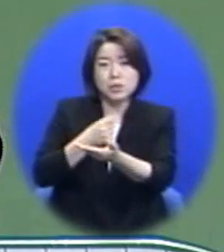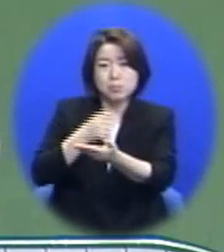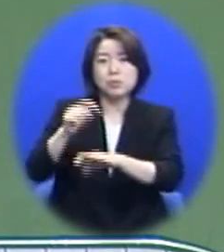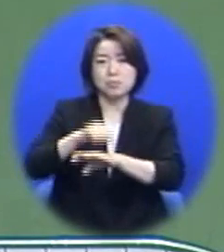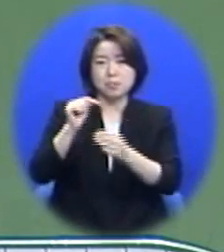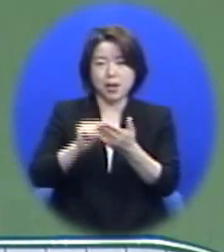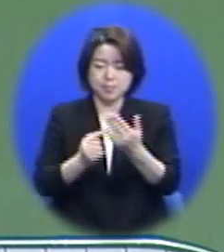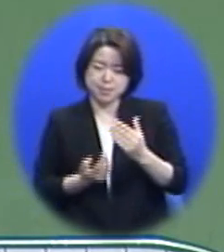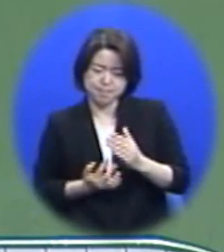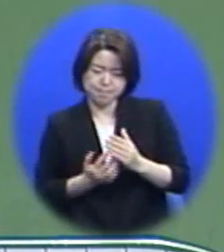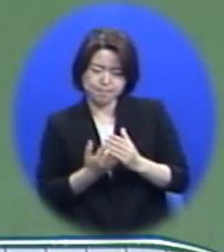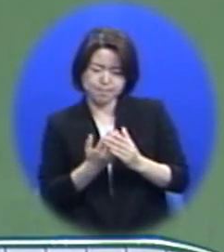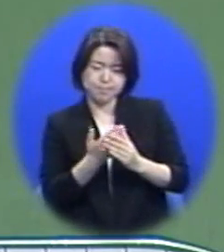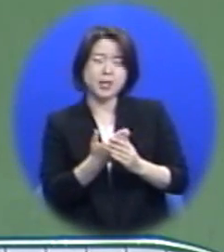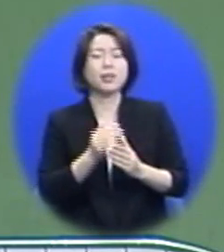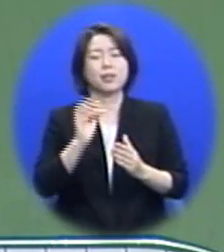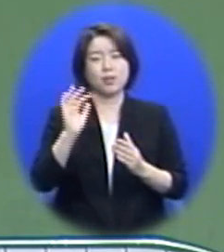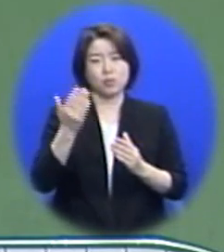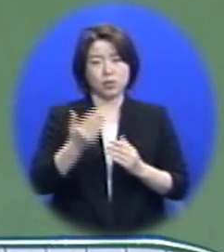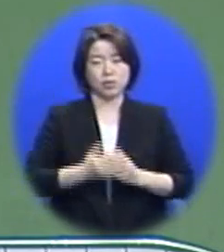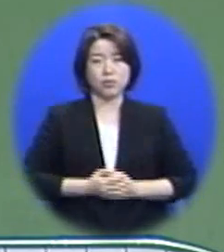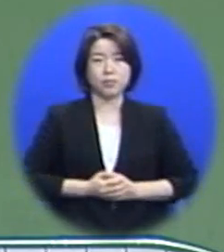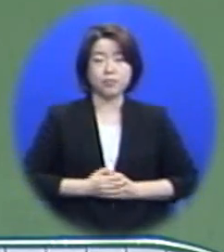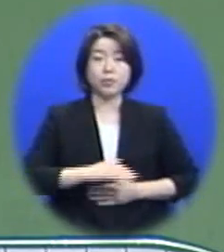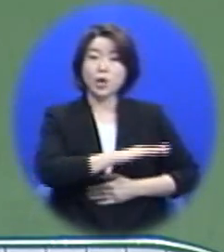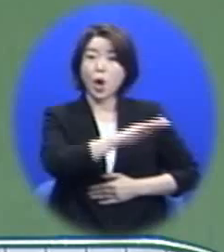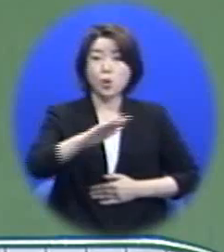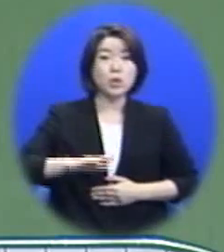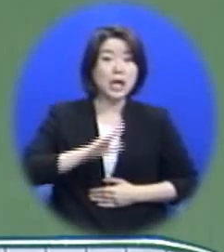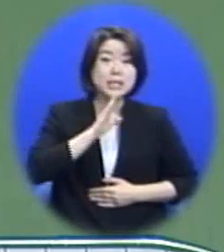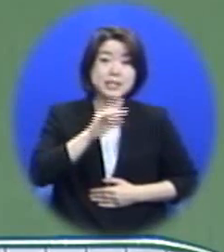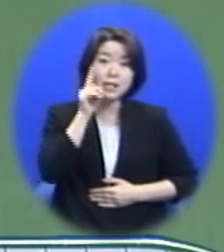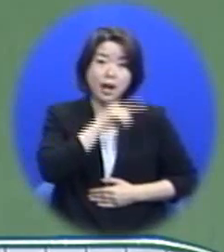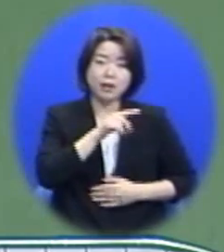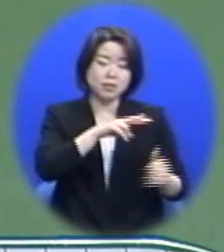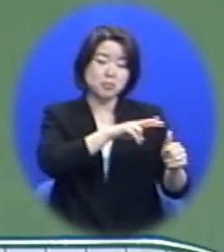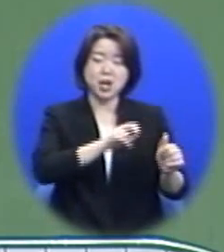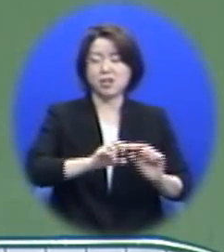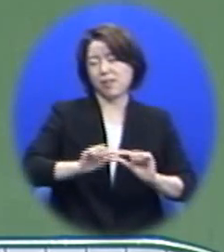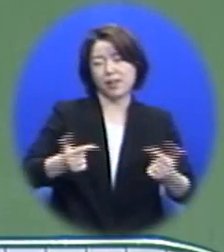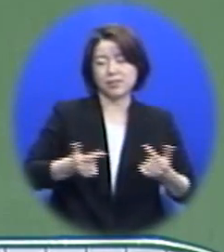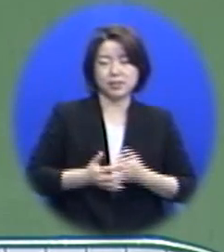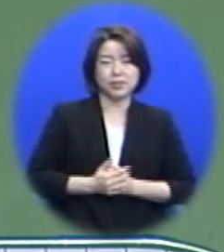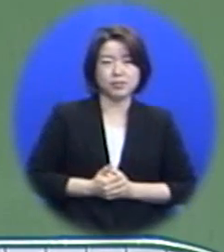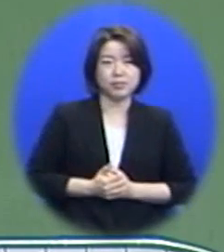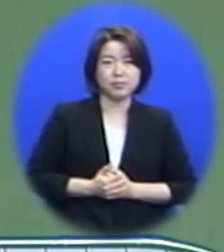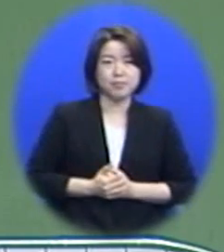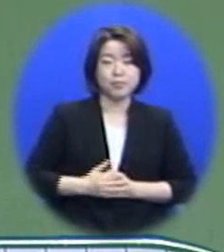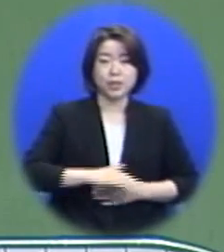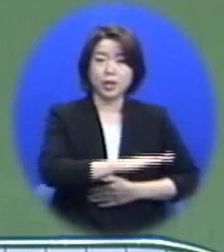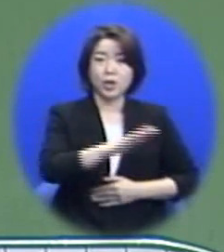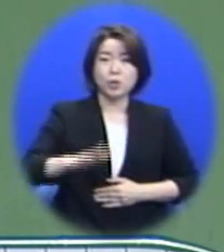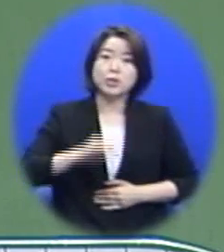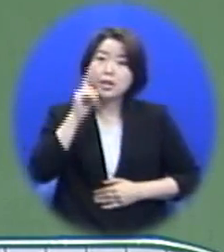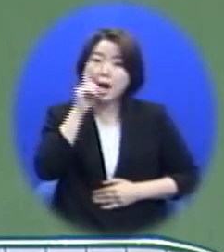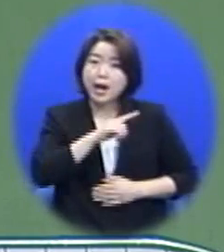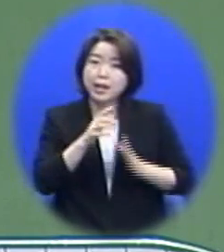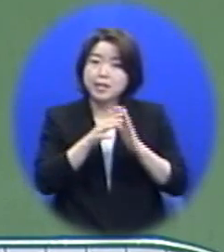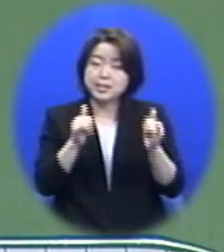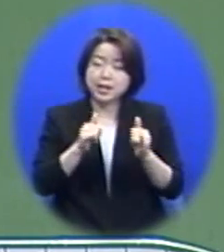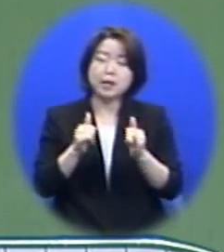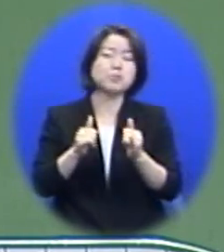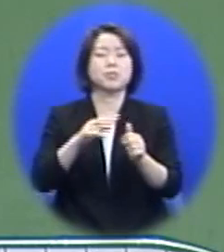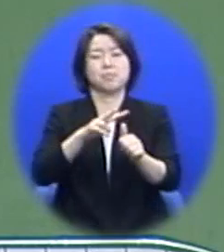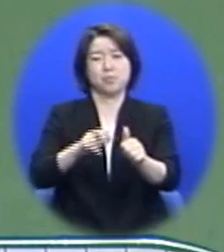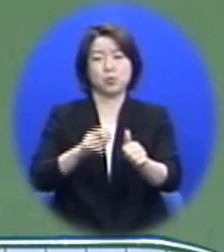부글부글 끌어 오릅니다 우리가 진짜 악을 미워하는게 아니니까 우리는 악한 사람을 미워하는